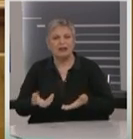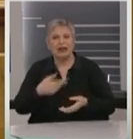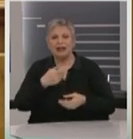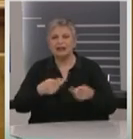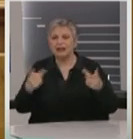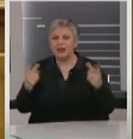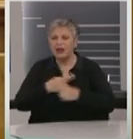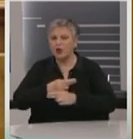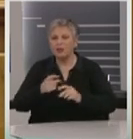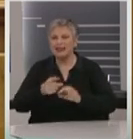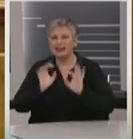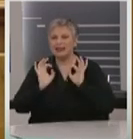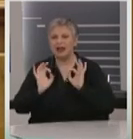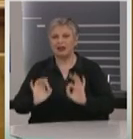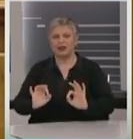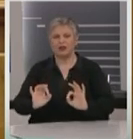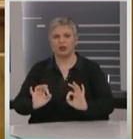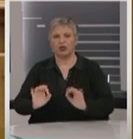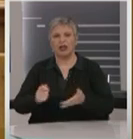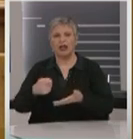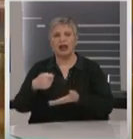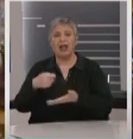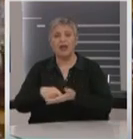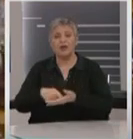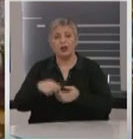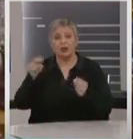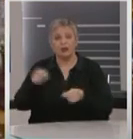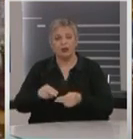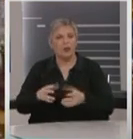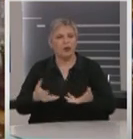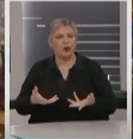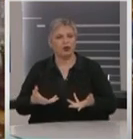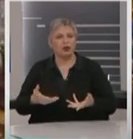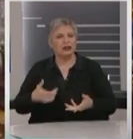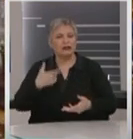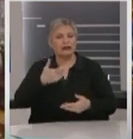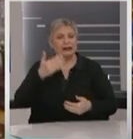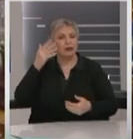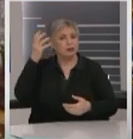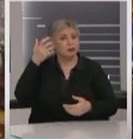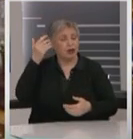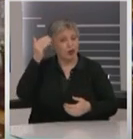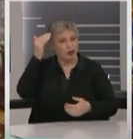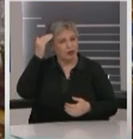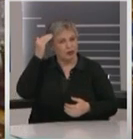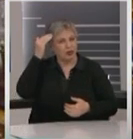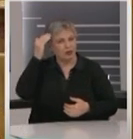κόψετε για να μειώσετε φορολογία? Μήπως υπενήσεστε λοιπόν και δεν το λέτε